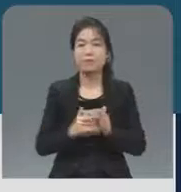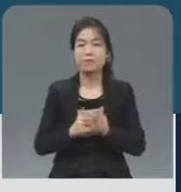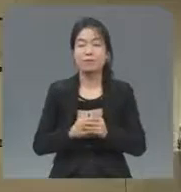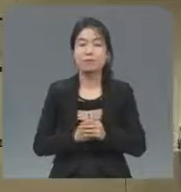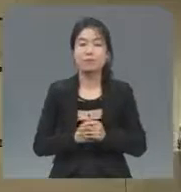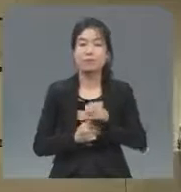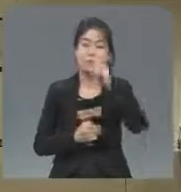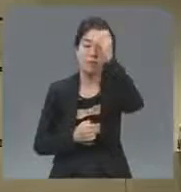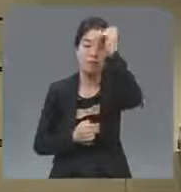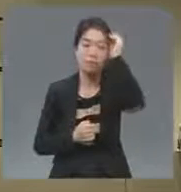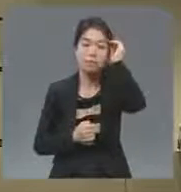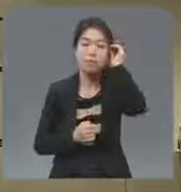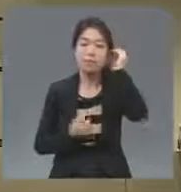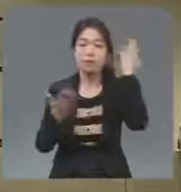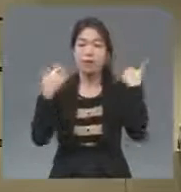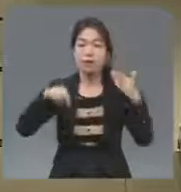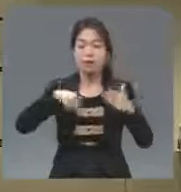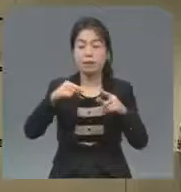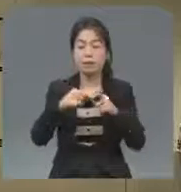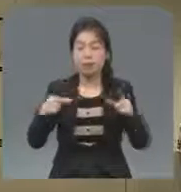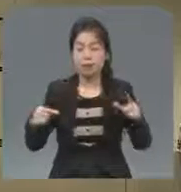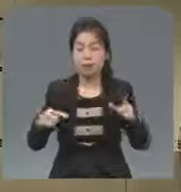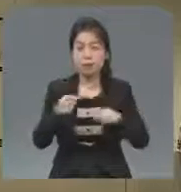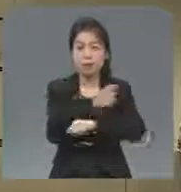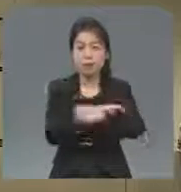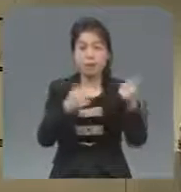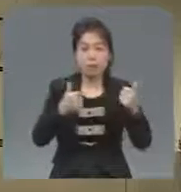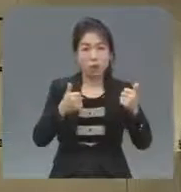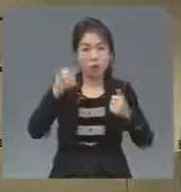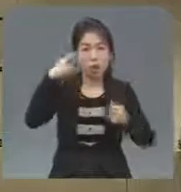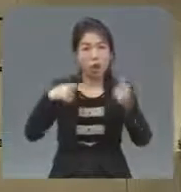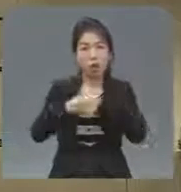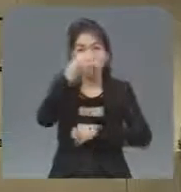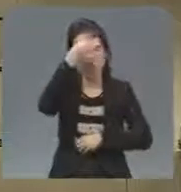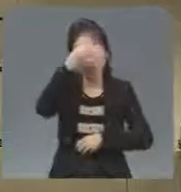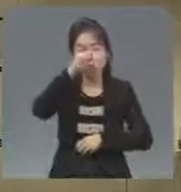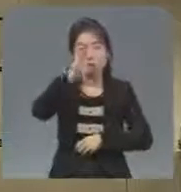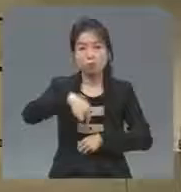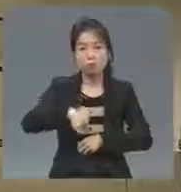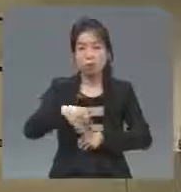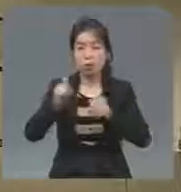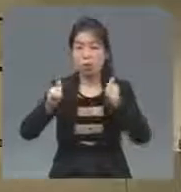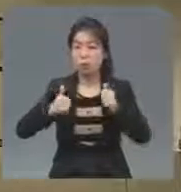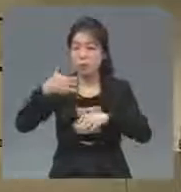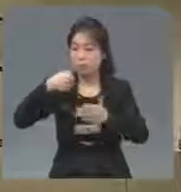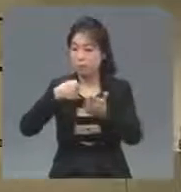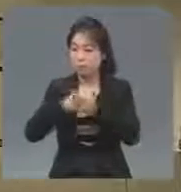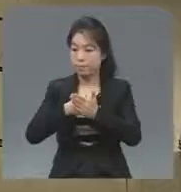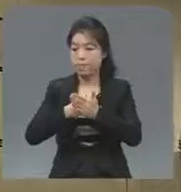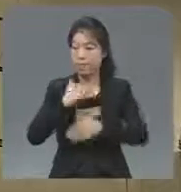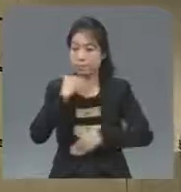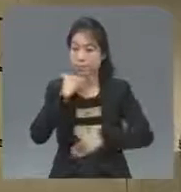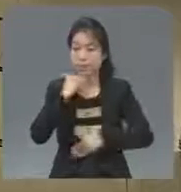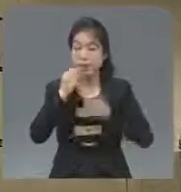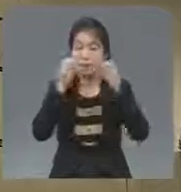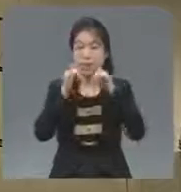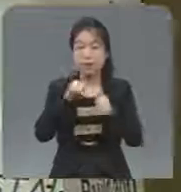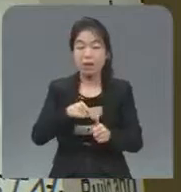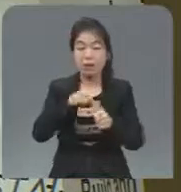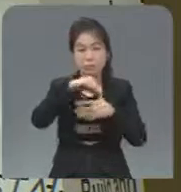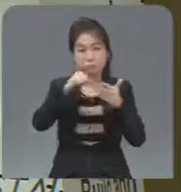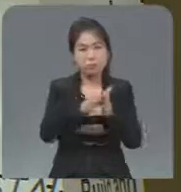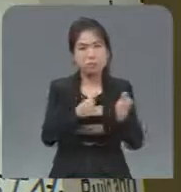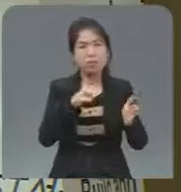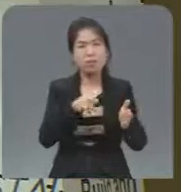밝혔습니다. 학내 일부에서는 이사회와 과기부가 법원 결정을 지켜보고 후임 인선 절차에 착수하겠다는